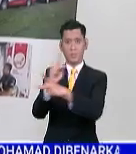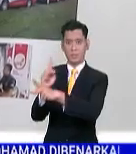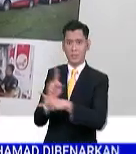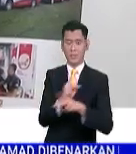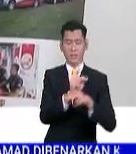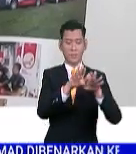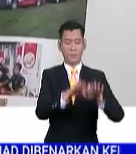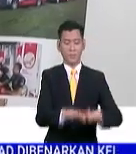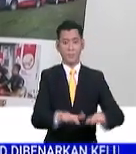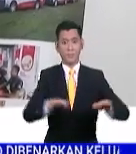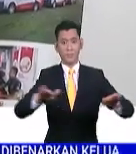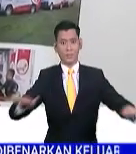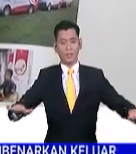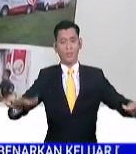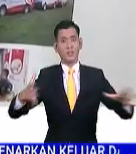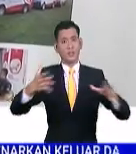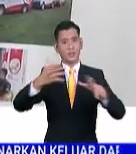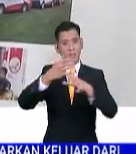anak-anak